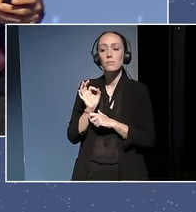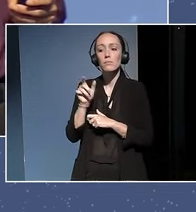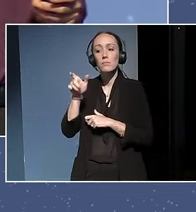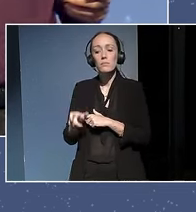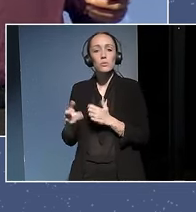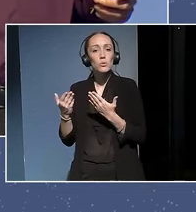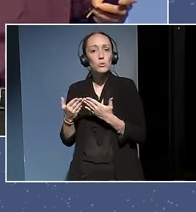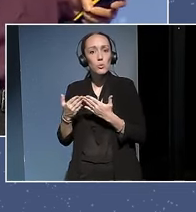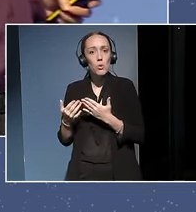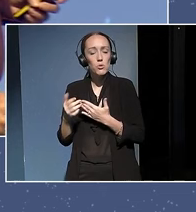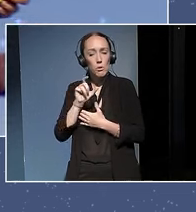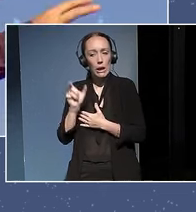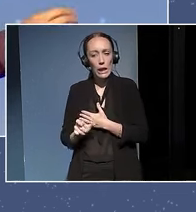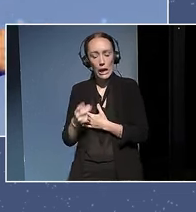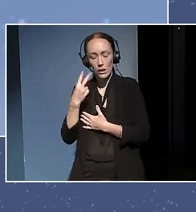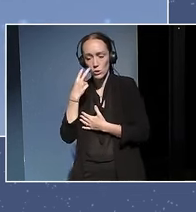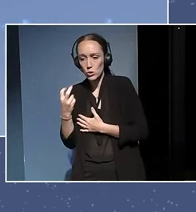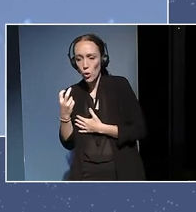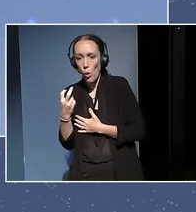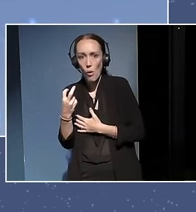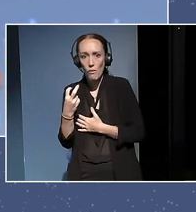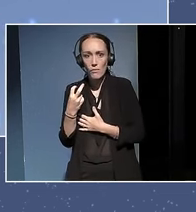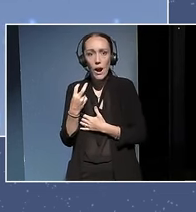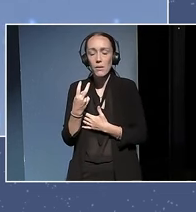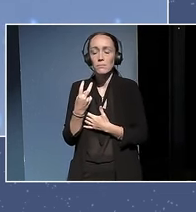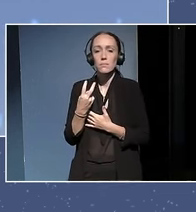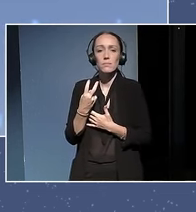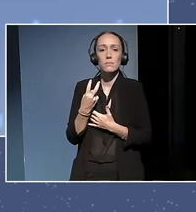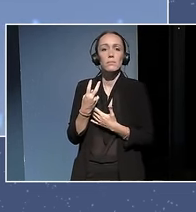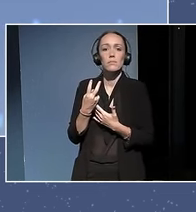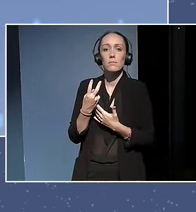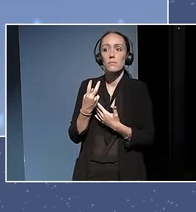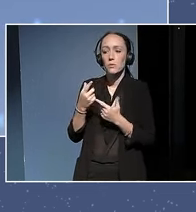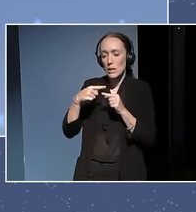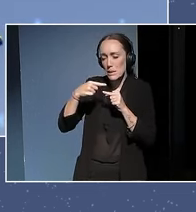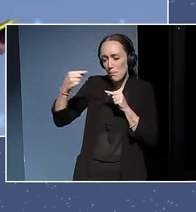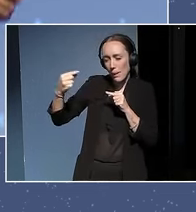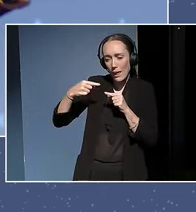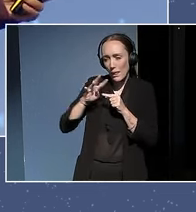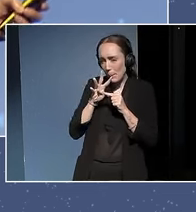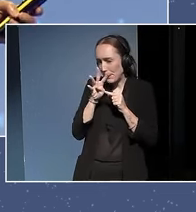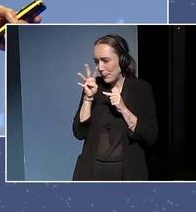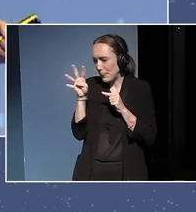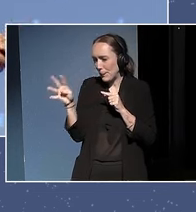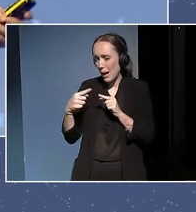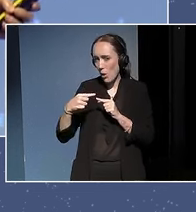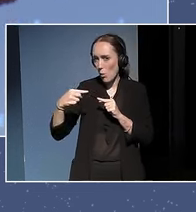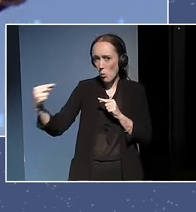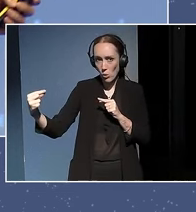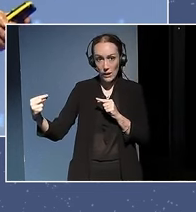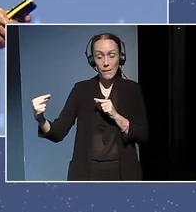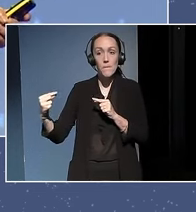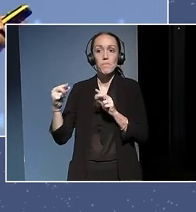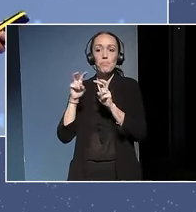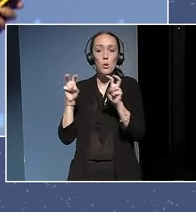vertebre con spine molto allungate questa fotografia è arrivata sul mio computer in una